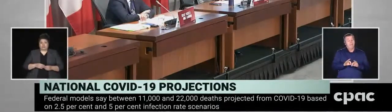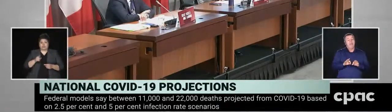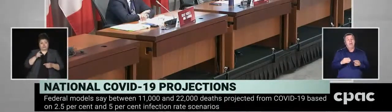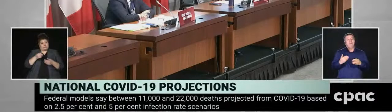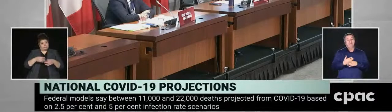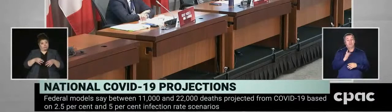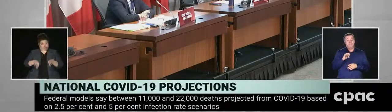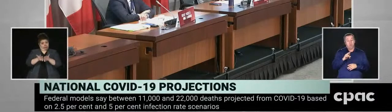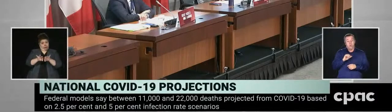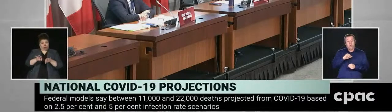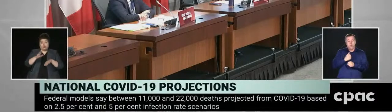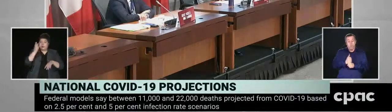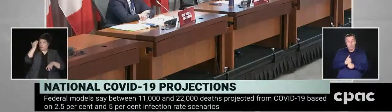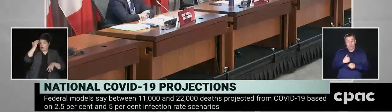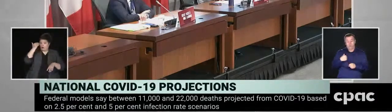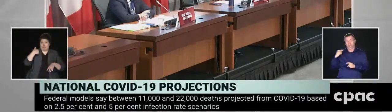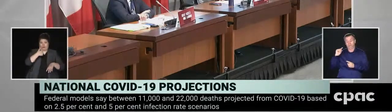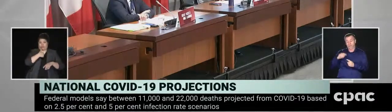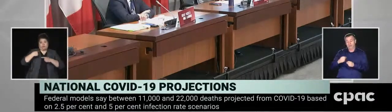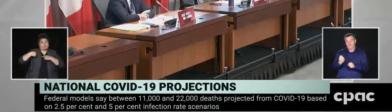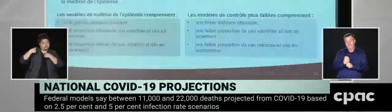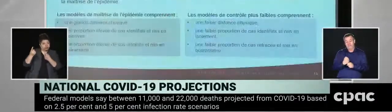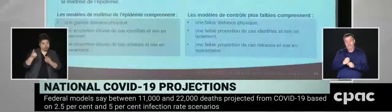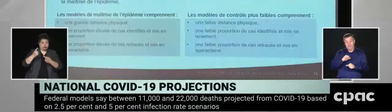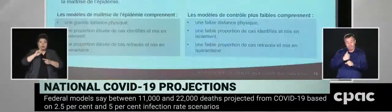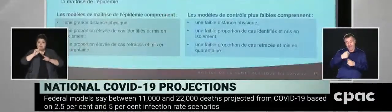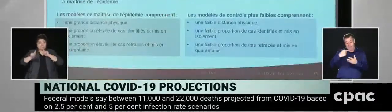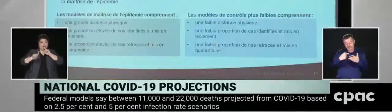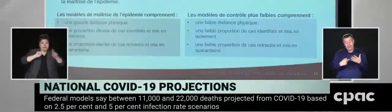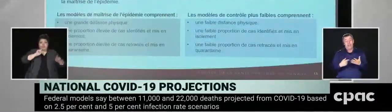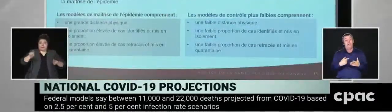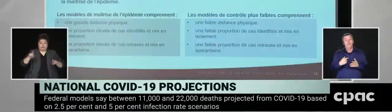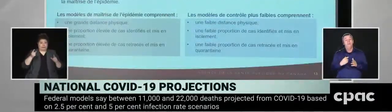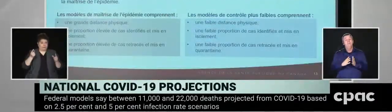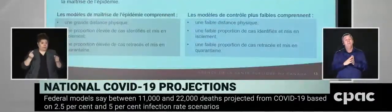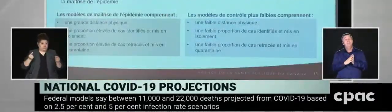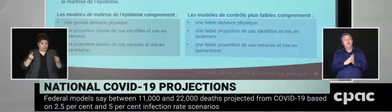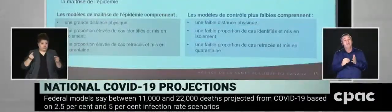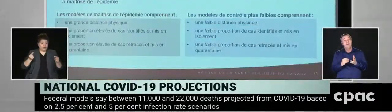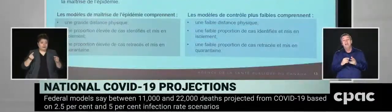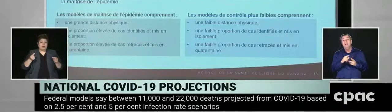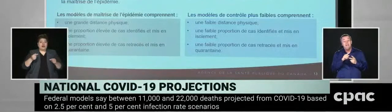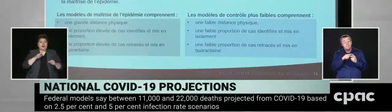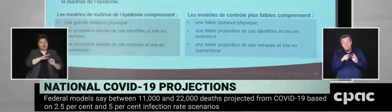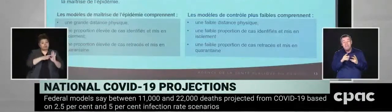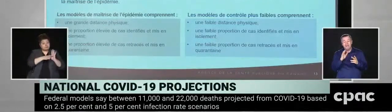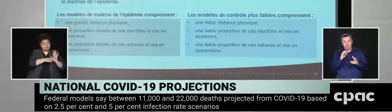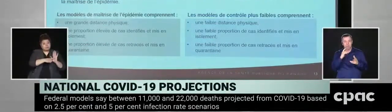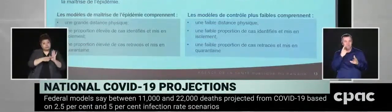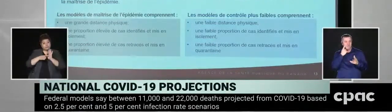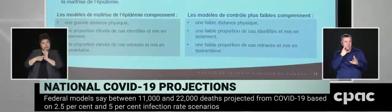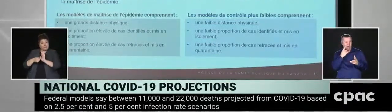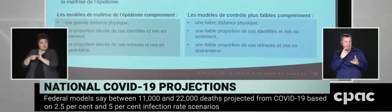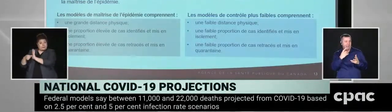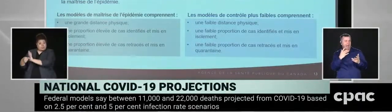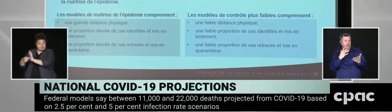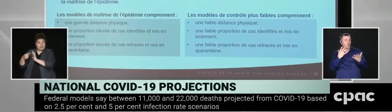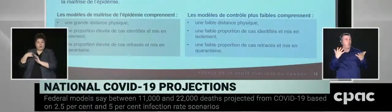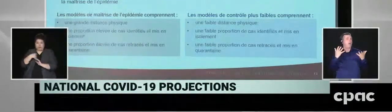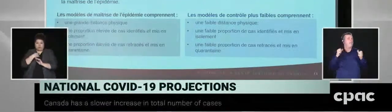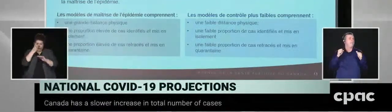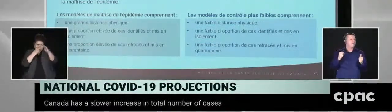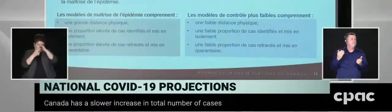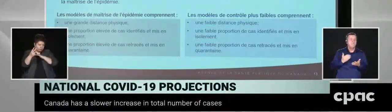ce jour. Une série de modèles a été conçue pour obtenir un certain nombre de scénarios, notamment aucune